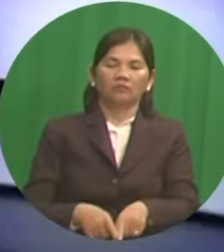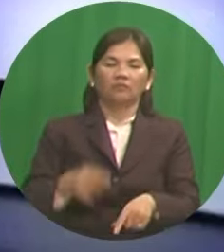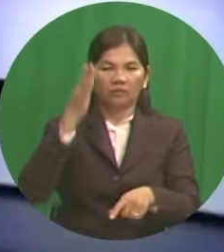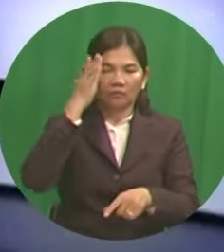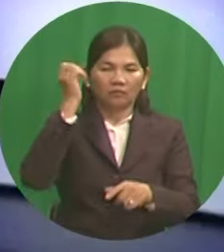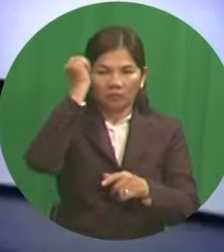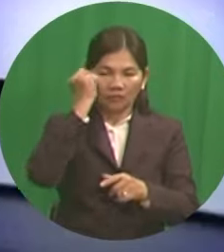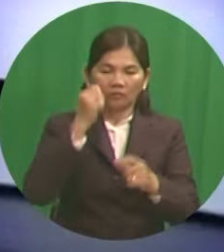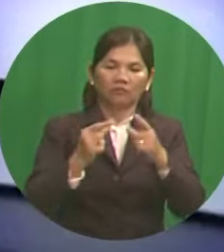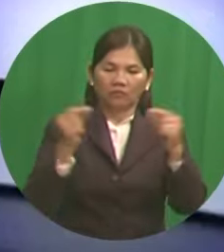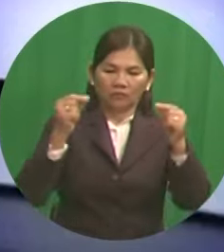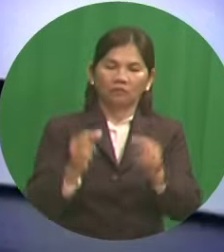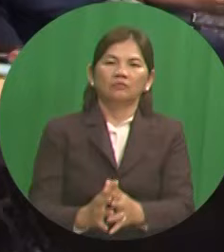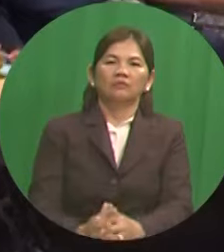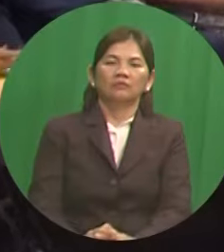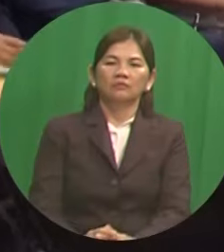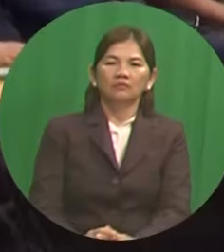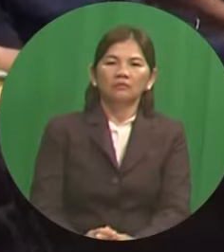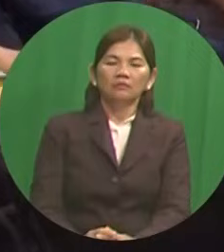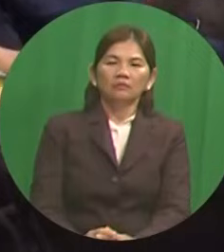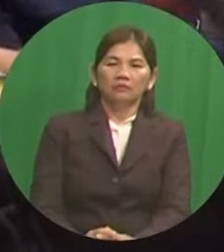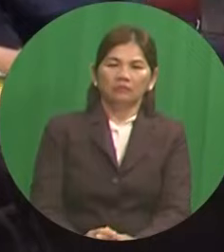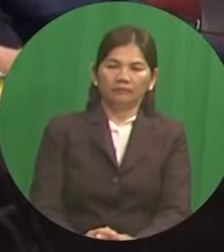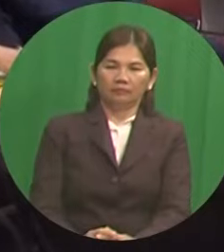ខាងត្បូងនិងជប៉ុន